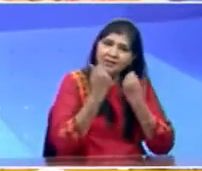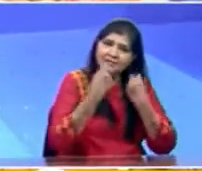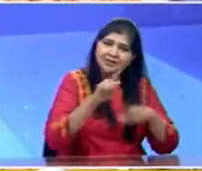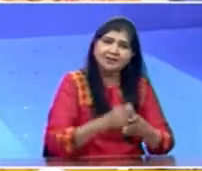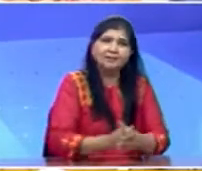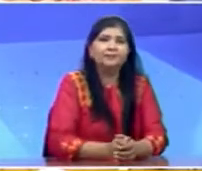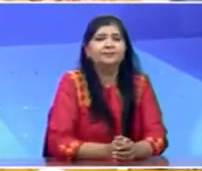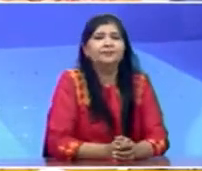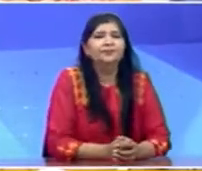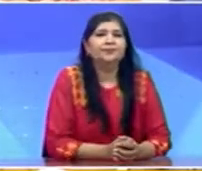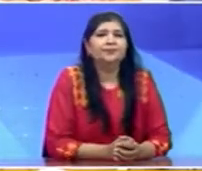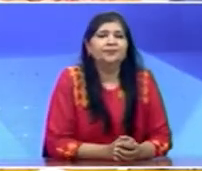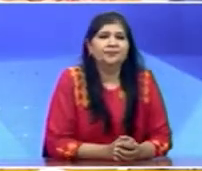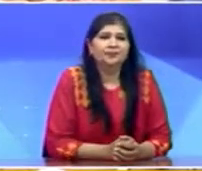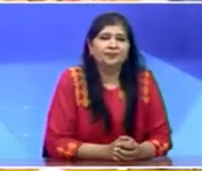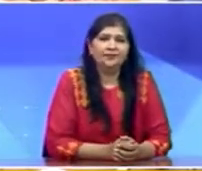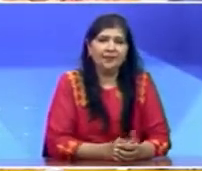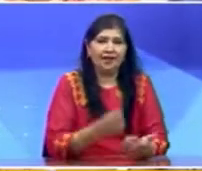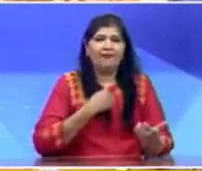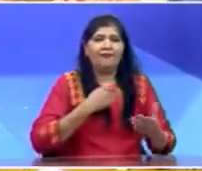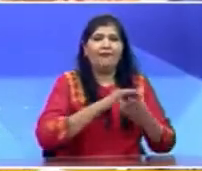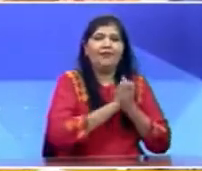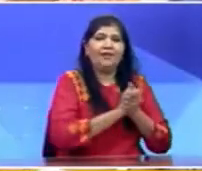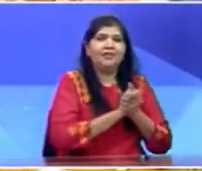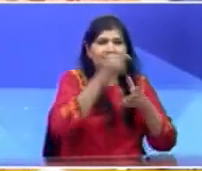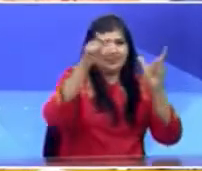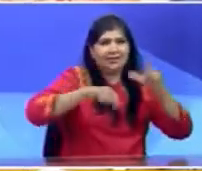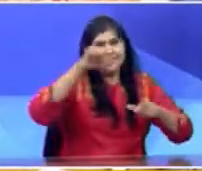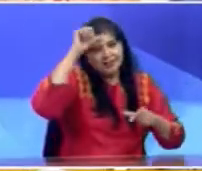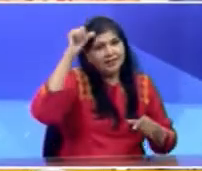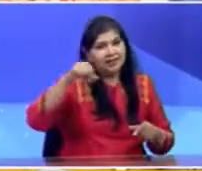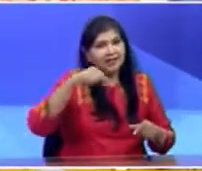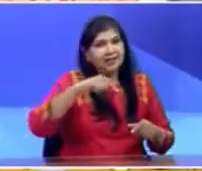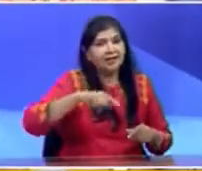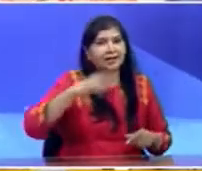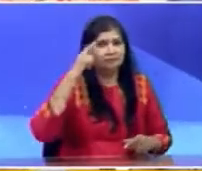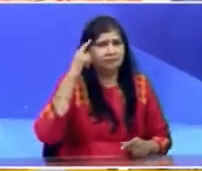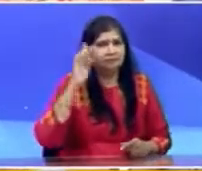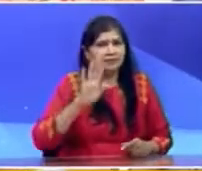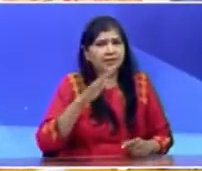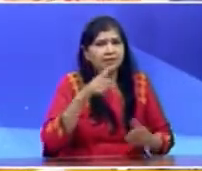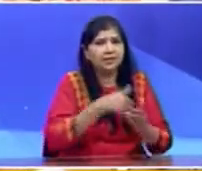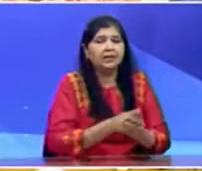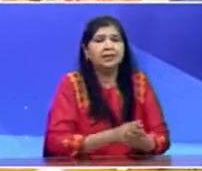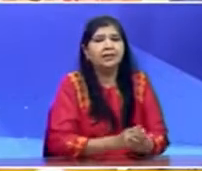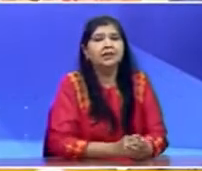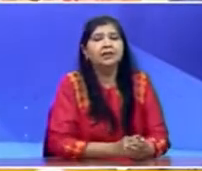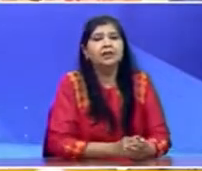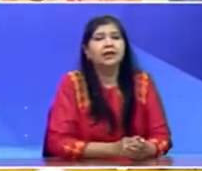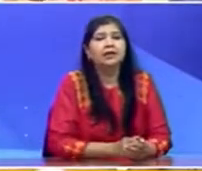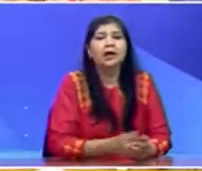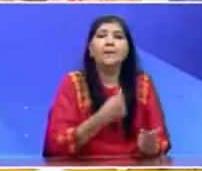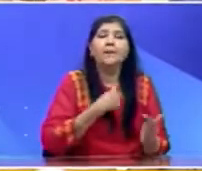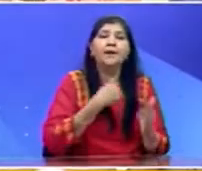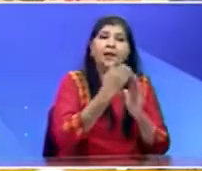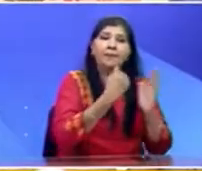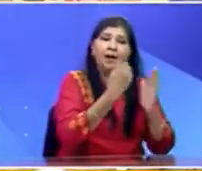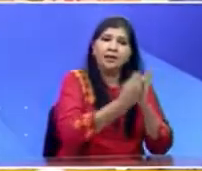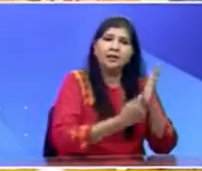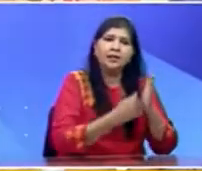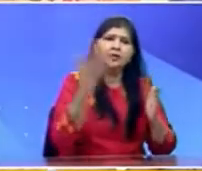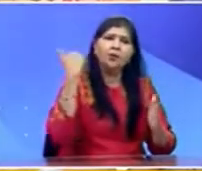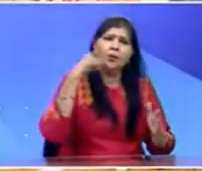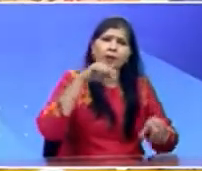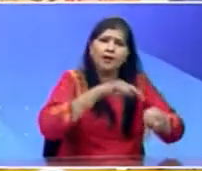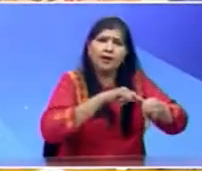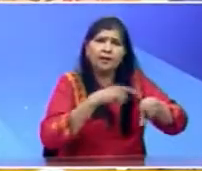जाए। मेरे प्यारे देशवासियों, आपको ध्यान होगा मन की बात के एक